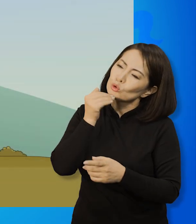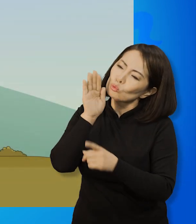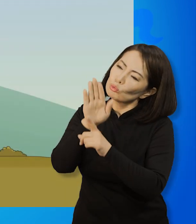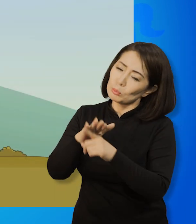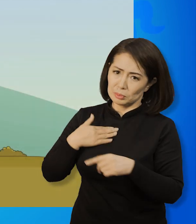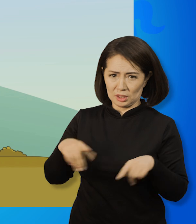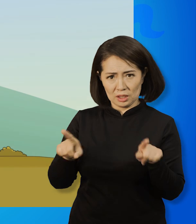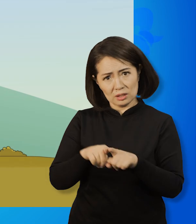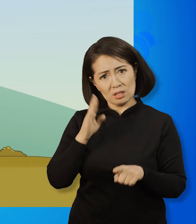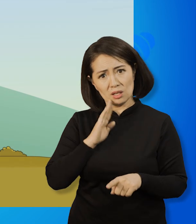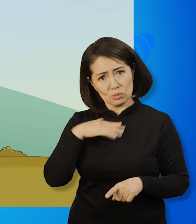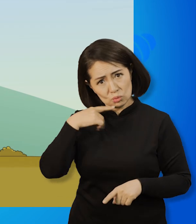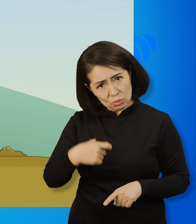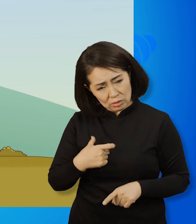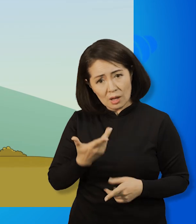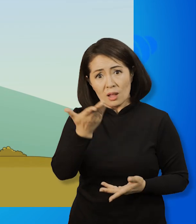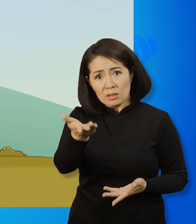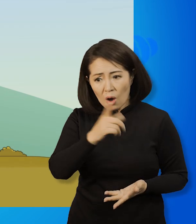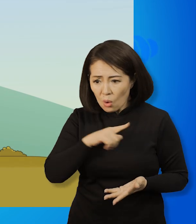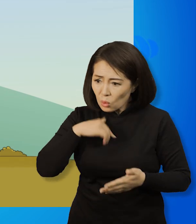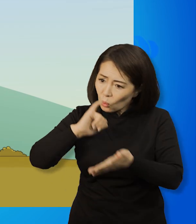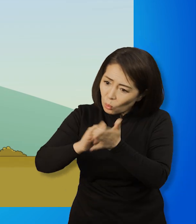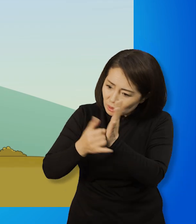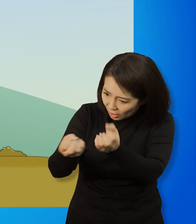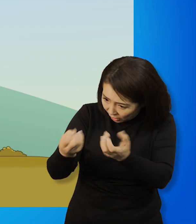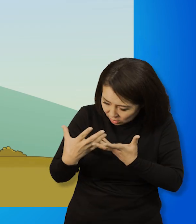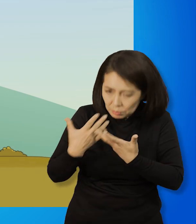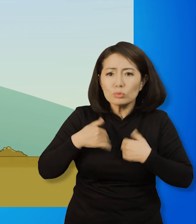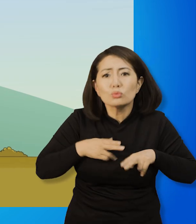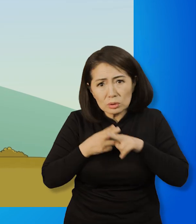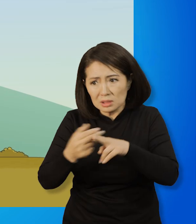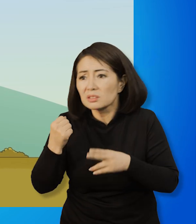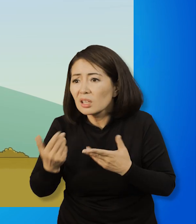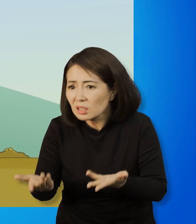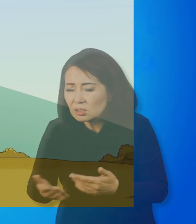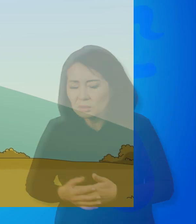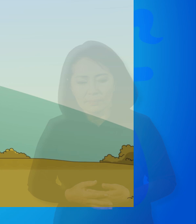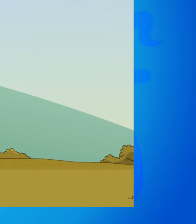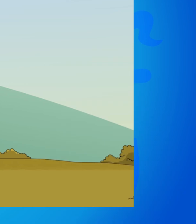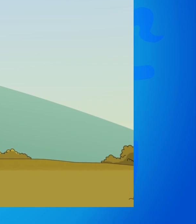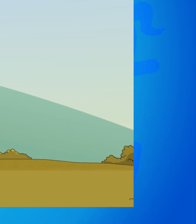Хөөрхөдөө би ч гэсэн их хүн. Та уучраа хэлсэн бол туслалгүй яах вэ?